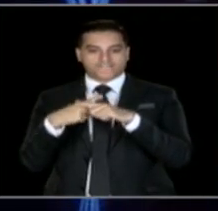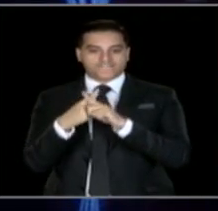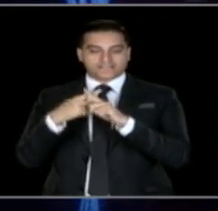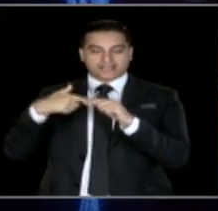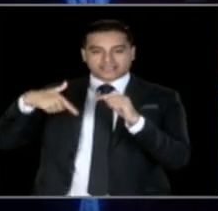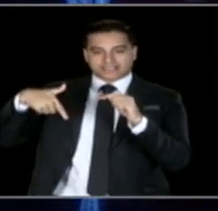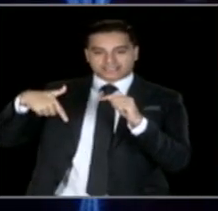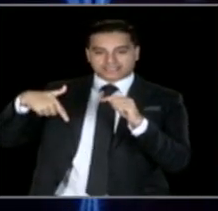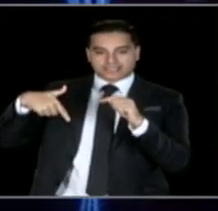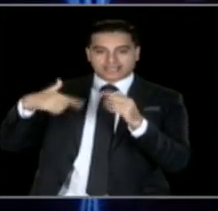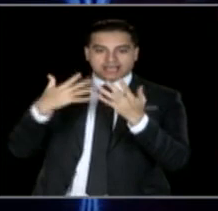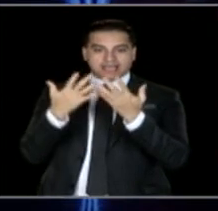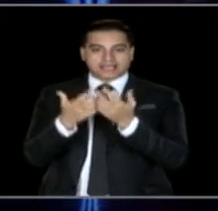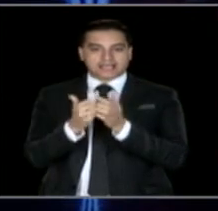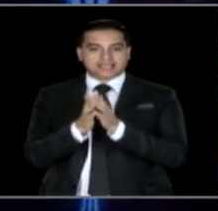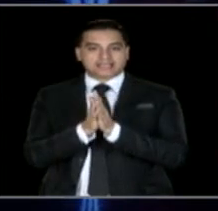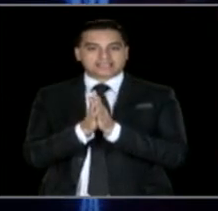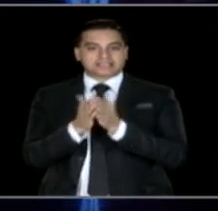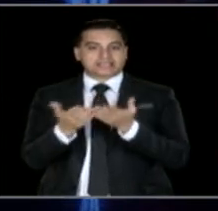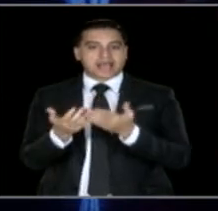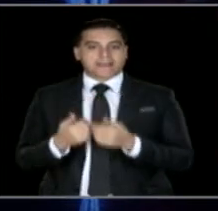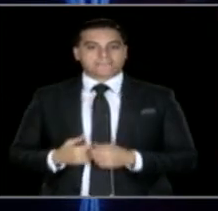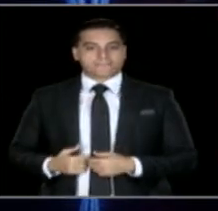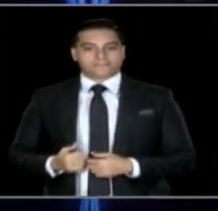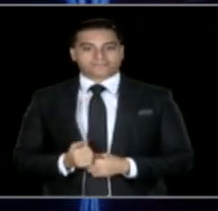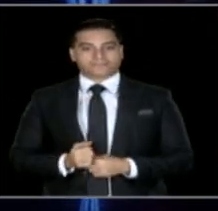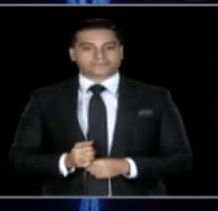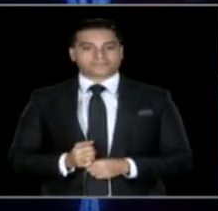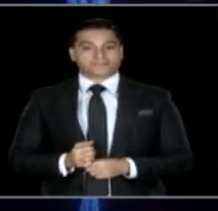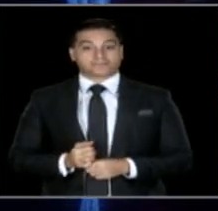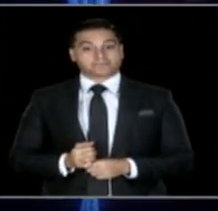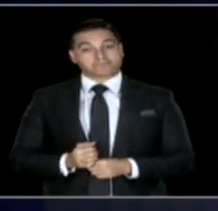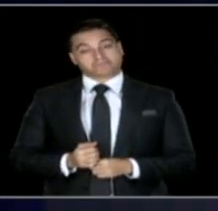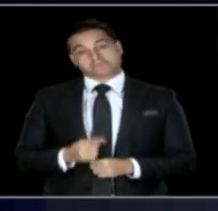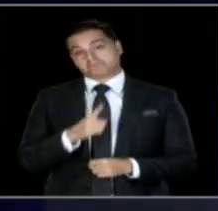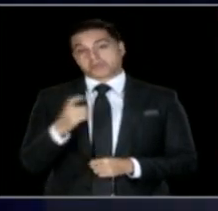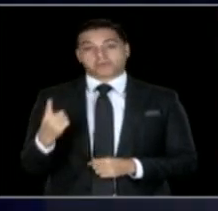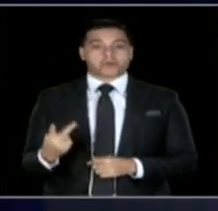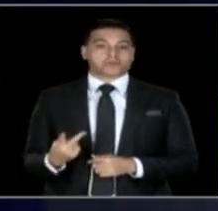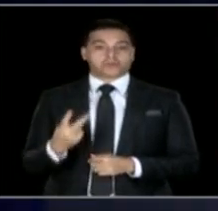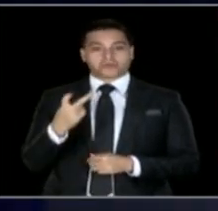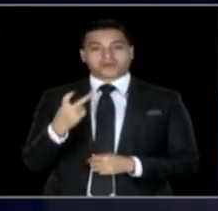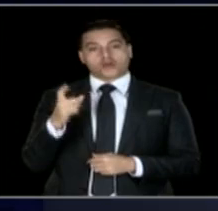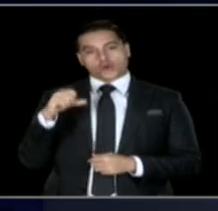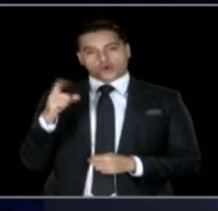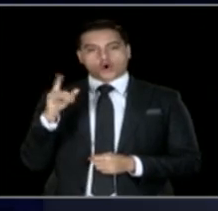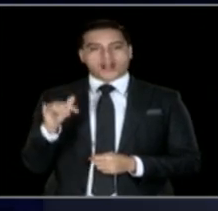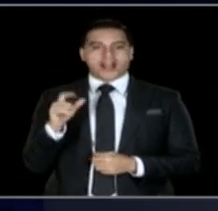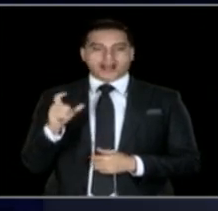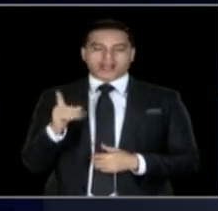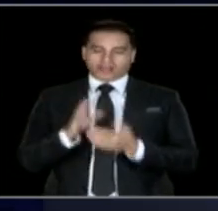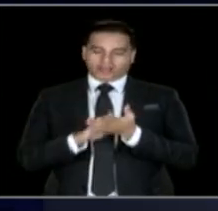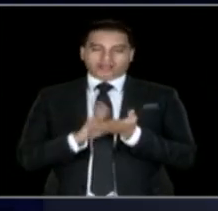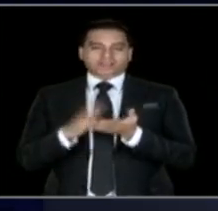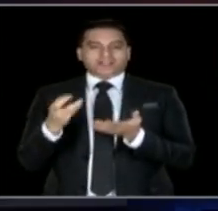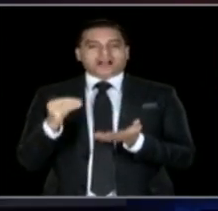زائد 12 في 6 171. 171. نورين 30